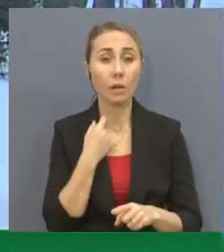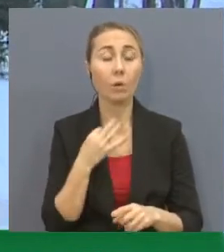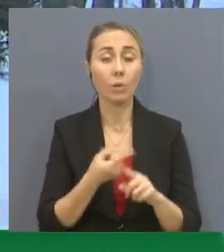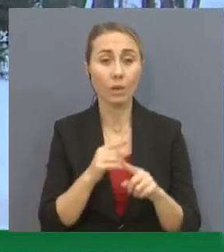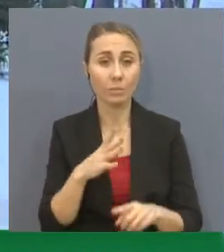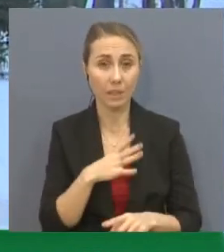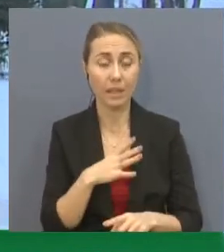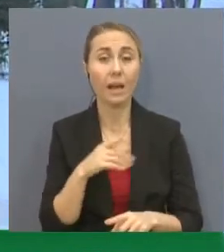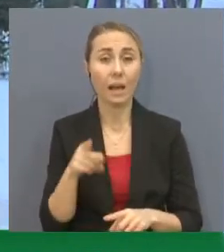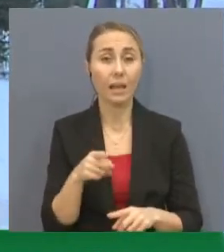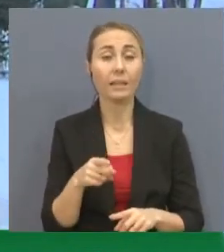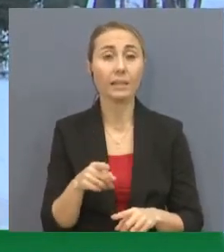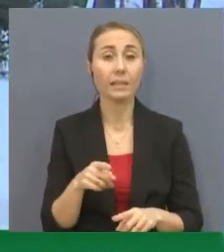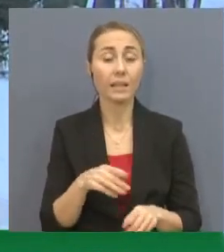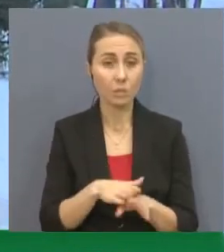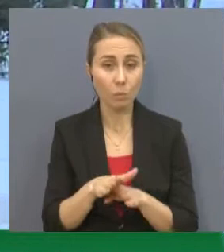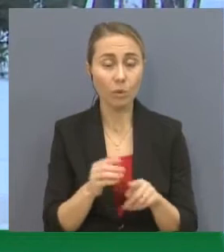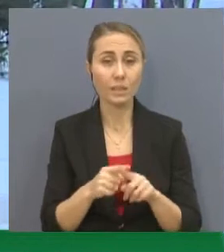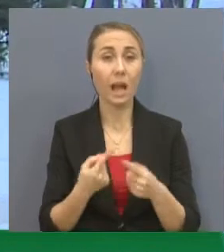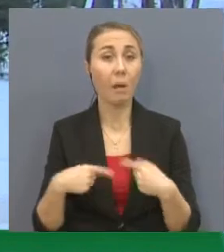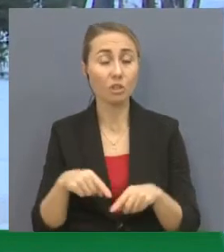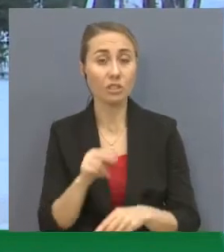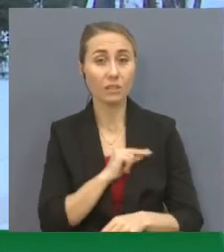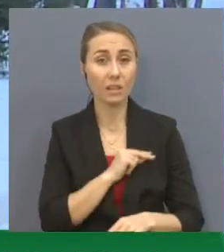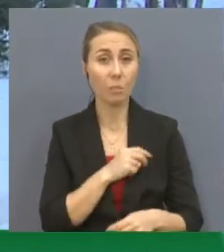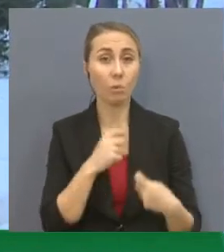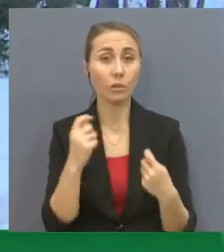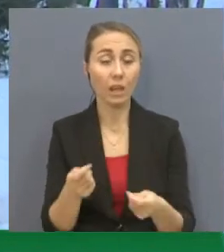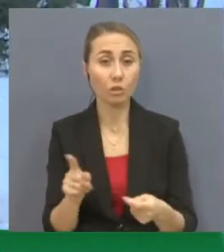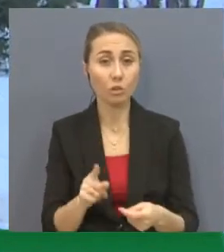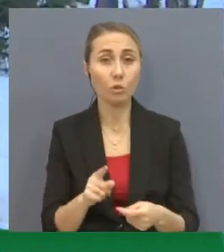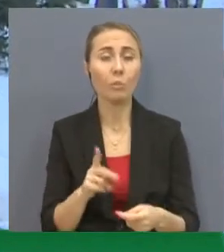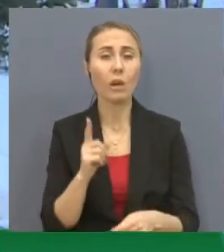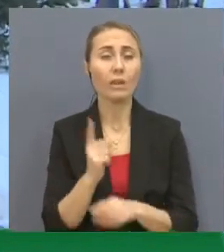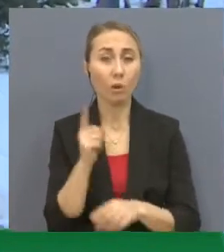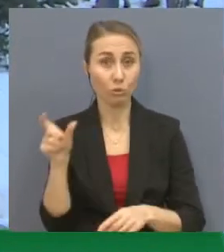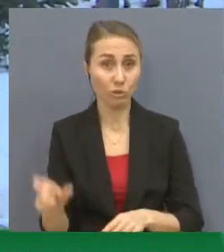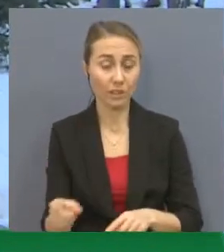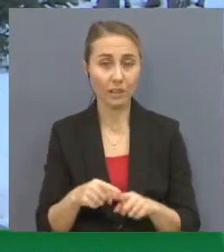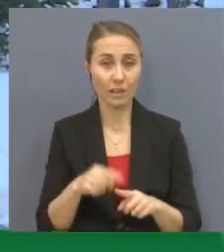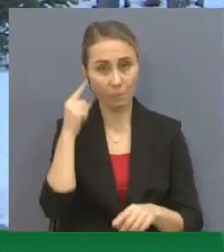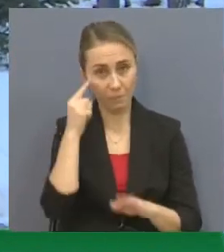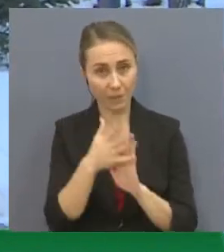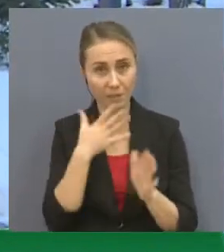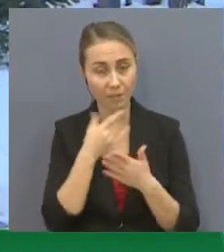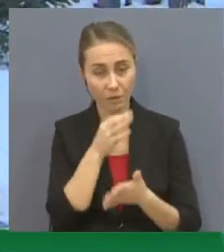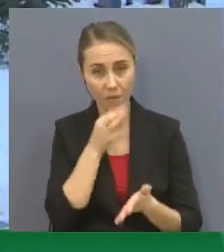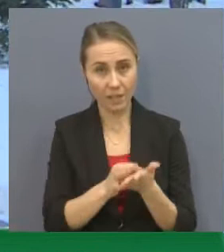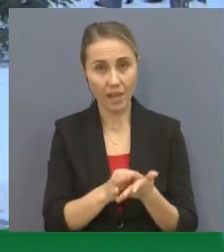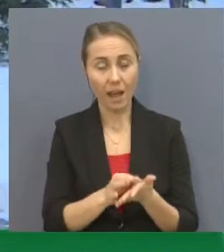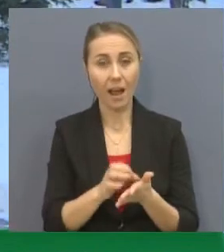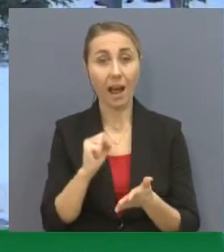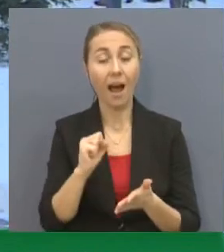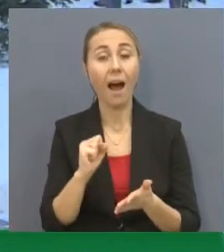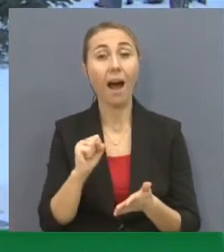именно тогда они начали использовать общественно работать для того чтобы нарушителя осознал свою ответственность в англию используют широкий спектр про